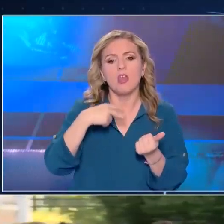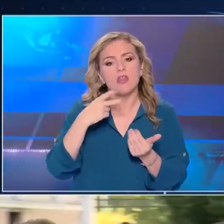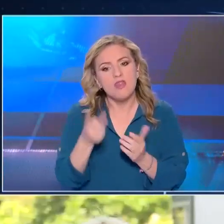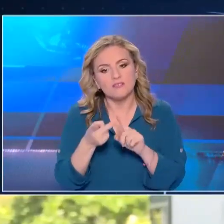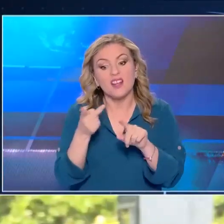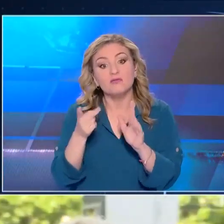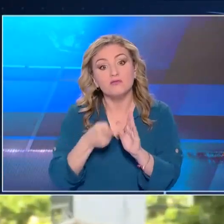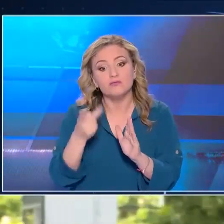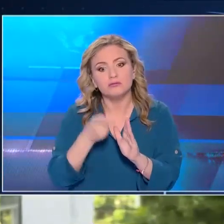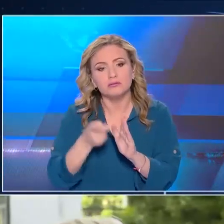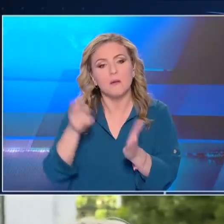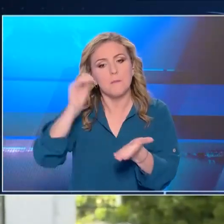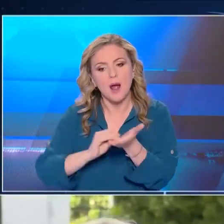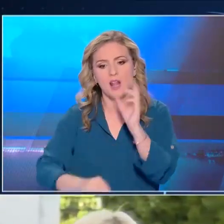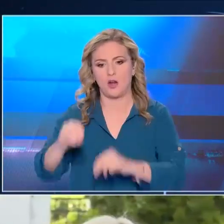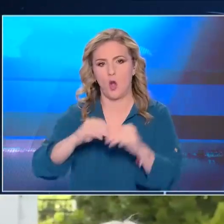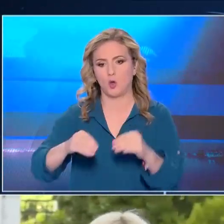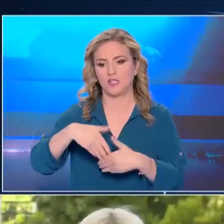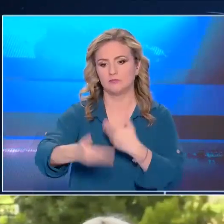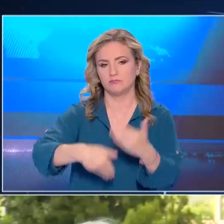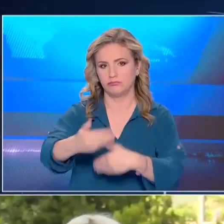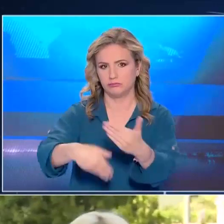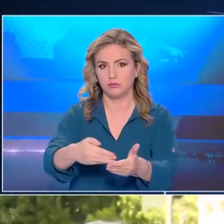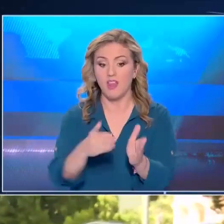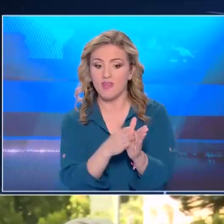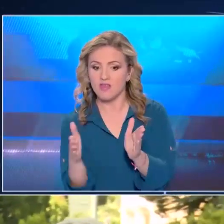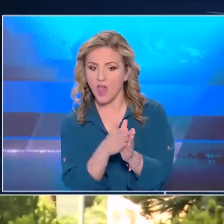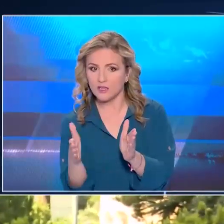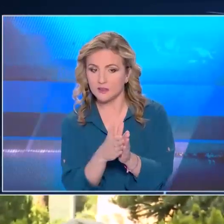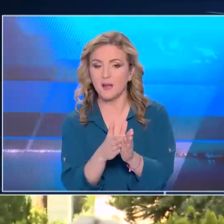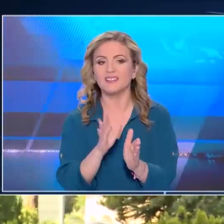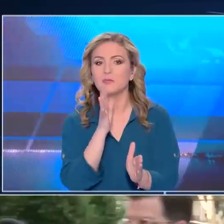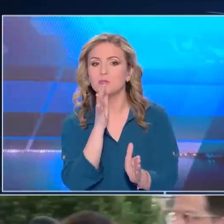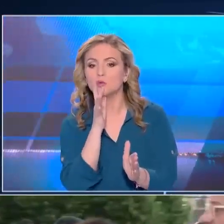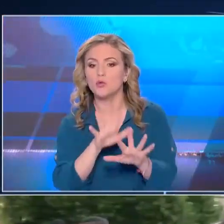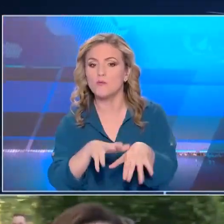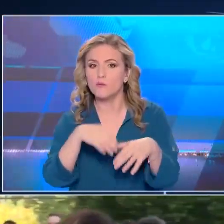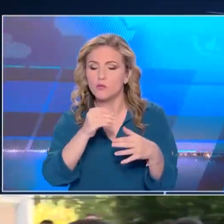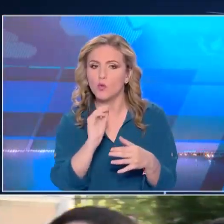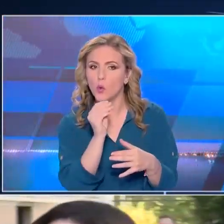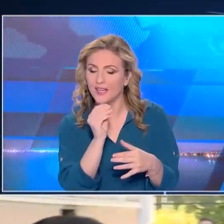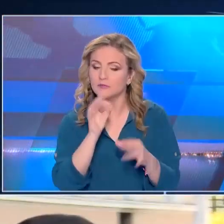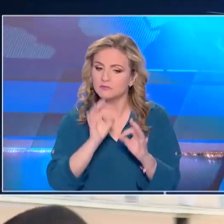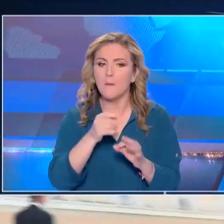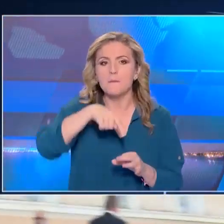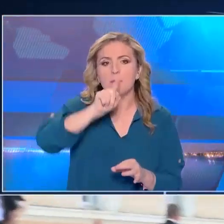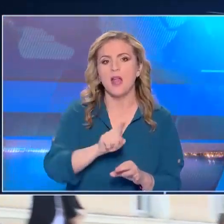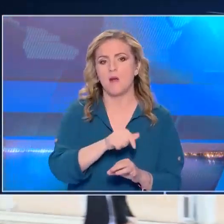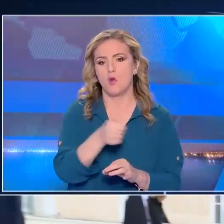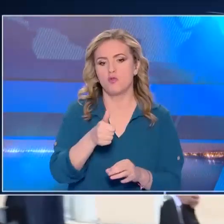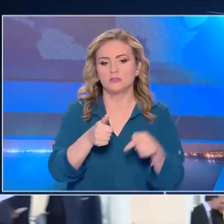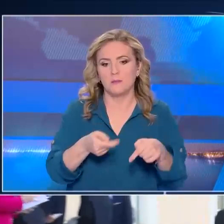δεύτερη διαδικασία. Ξαναπάμε δηλαδή σε εκλογές και σε αυτό το διάστημα μεσολαβεί και η Βουλή της Μίας Ημέρας. Είναι αυτή